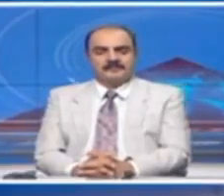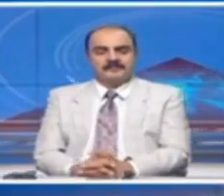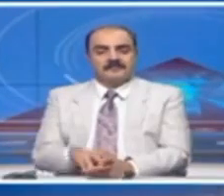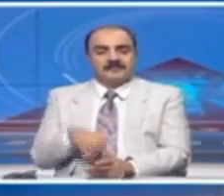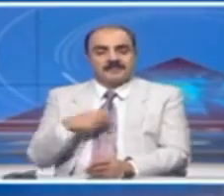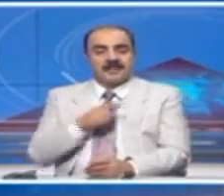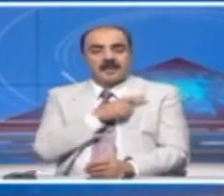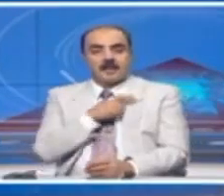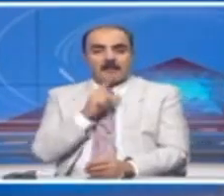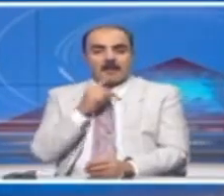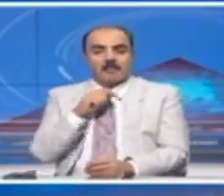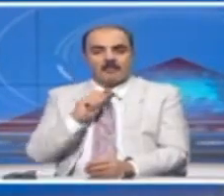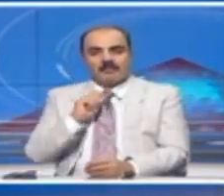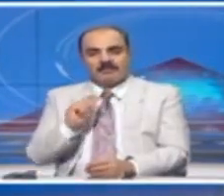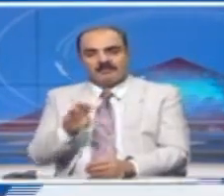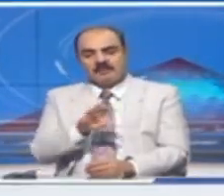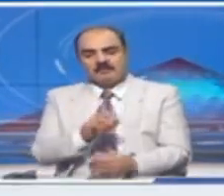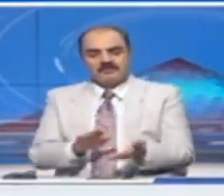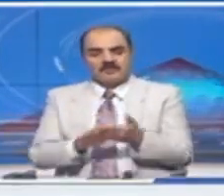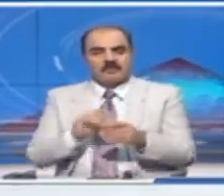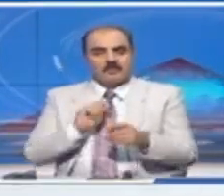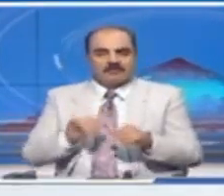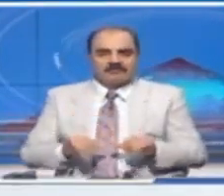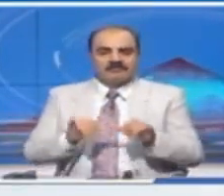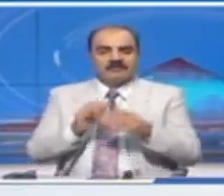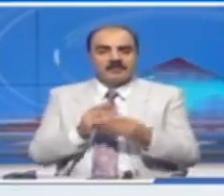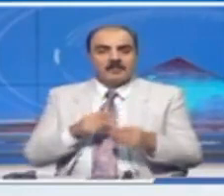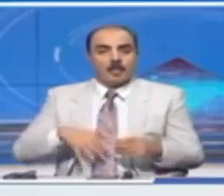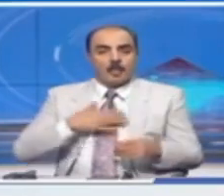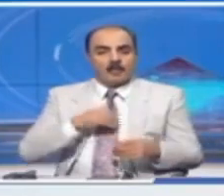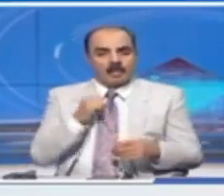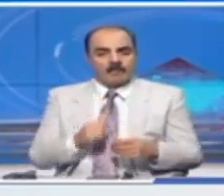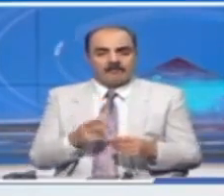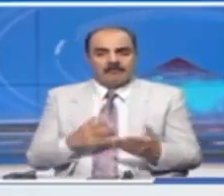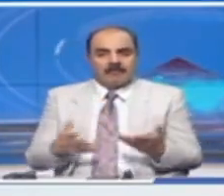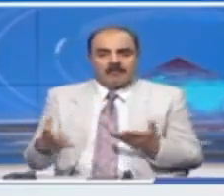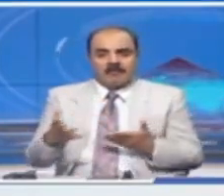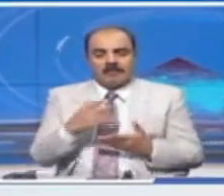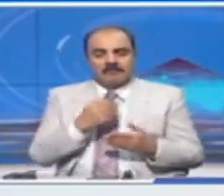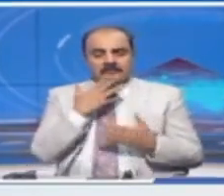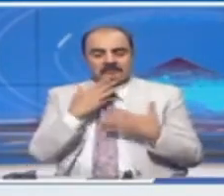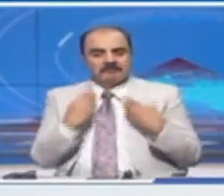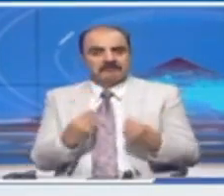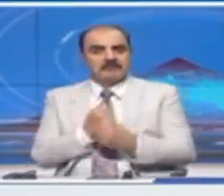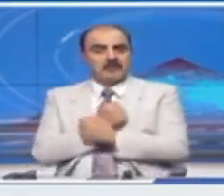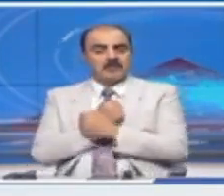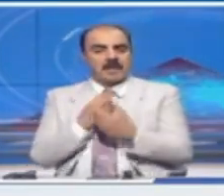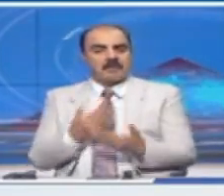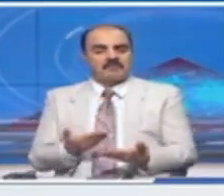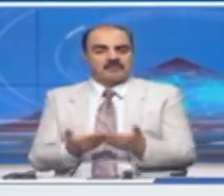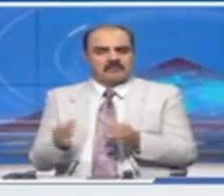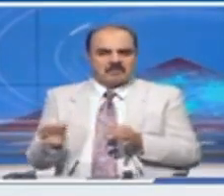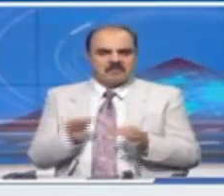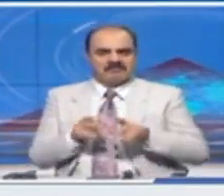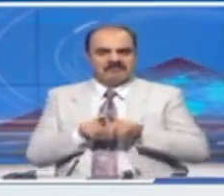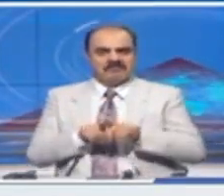كما أكد لواء محمود شعراوي وزير التنمية المحلية أن الدولة تسعى لاستعادة الوجه الحضري للأقصر وتحقيق التنسيق